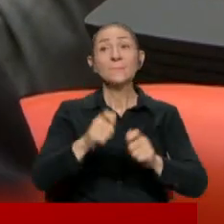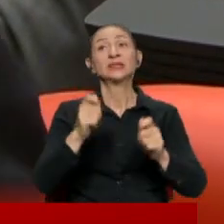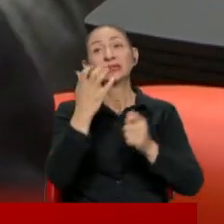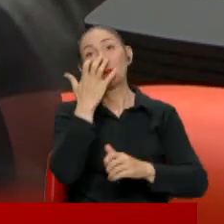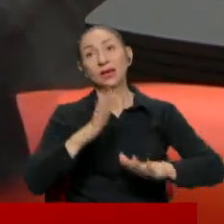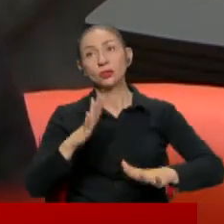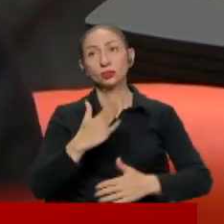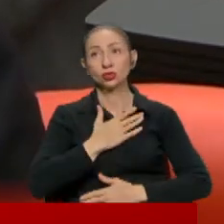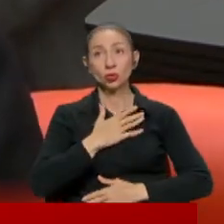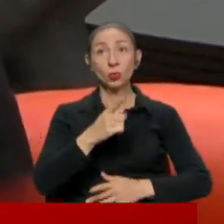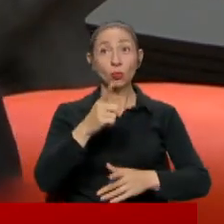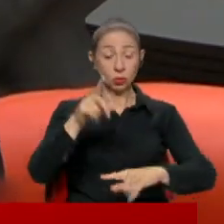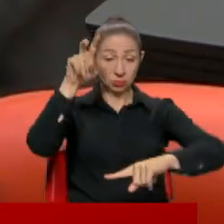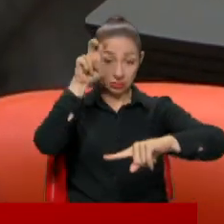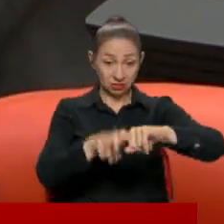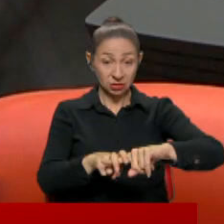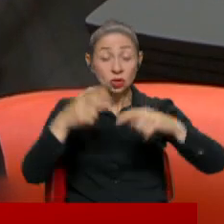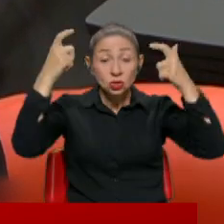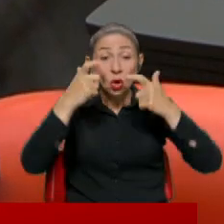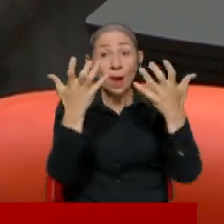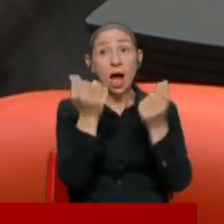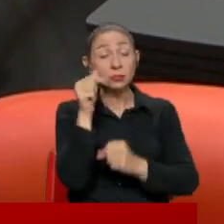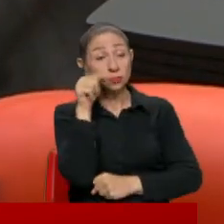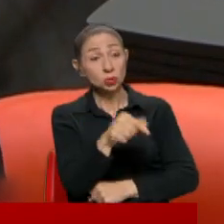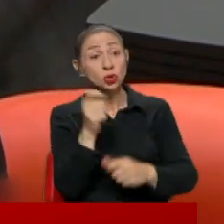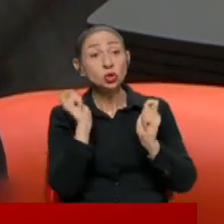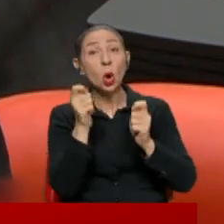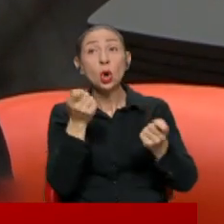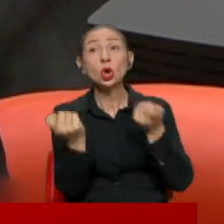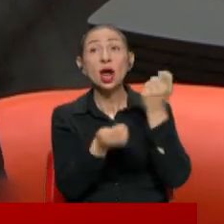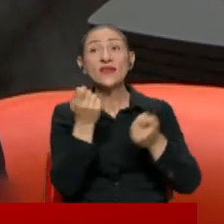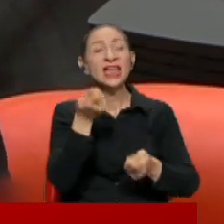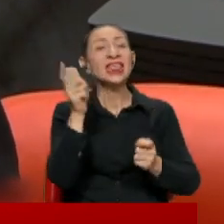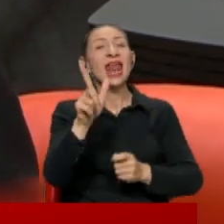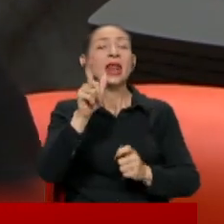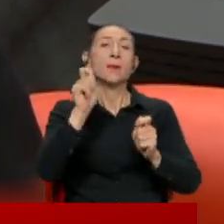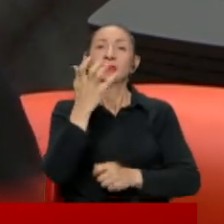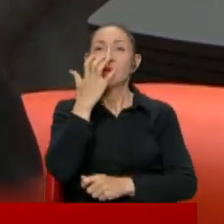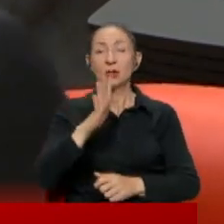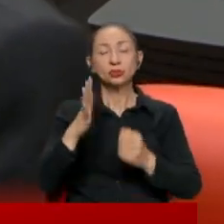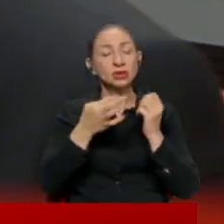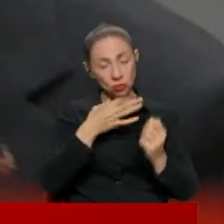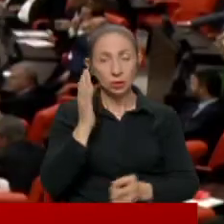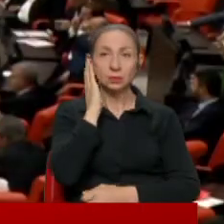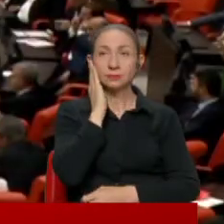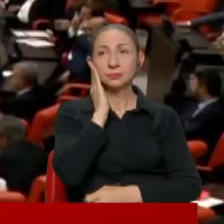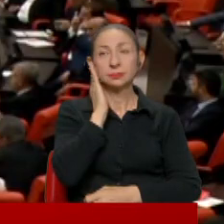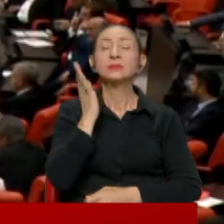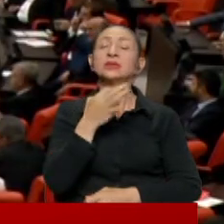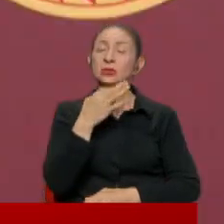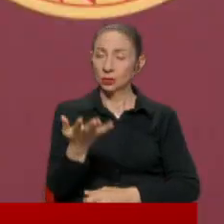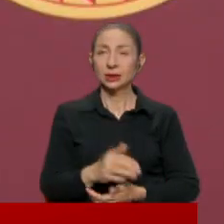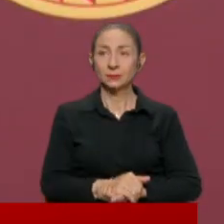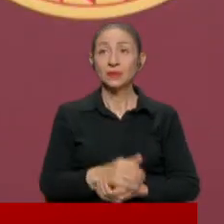sağlamanızı bekliyoruz. Bu makamın üstlenmiş olduğunuz bu zorlu görevin gereğini yapmanızı bekliyoruz efendim. Teşekkür ediyorum. Teşekkür